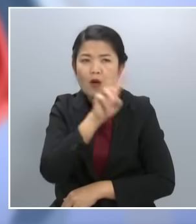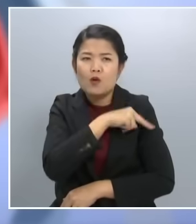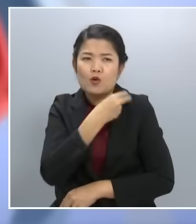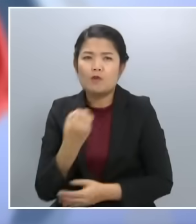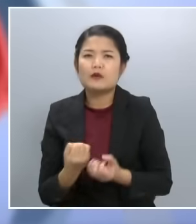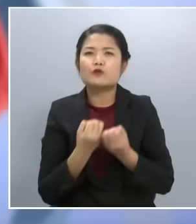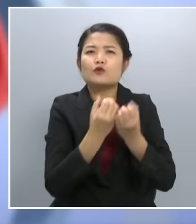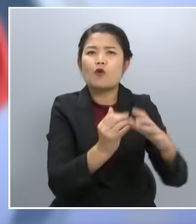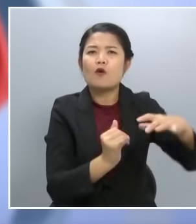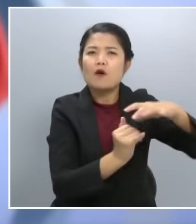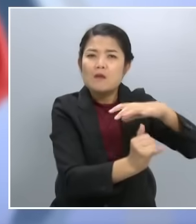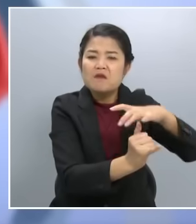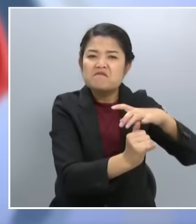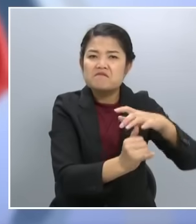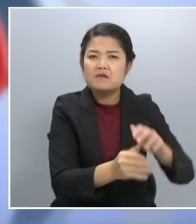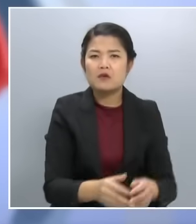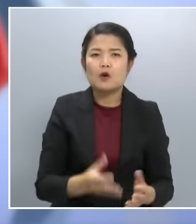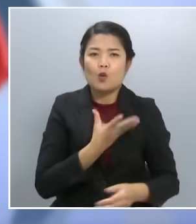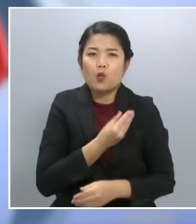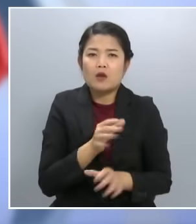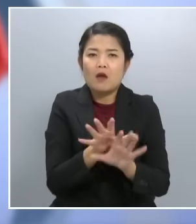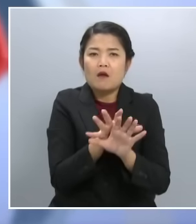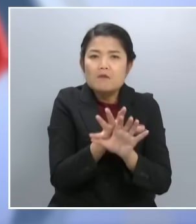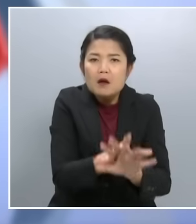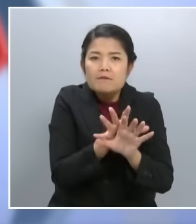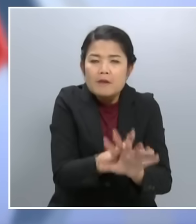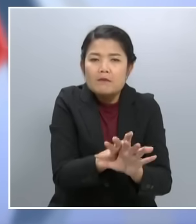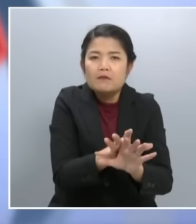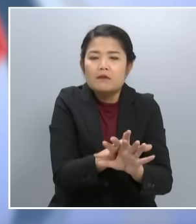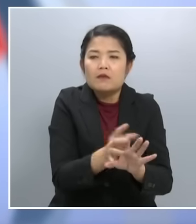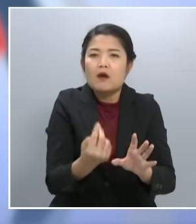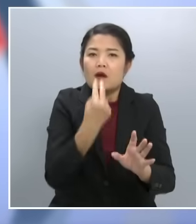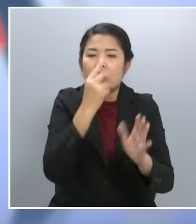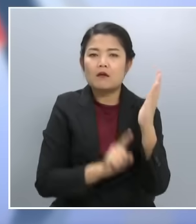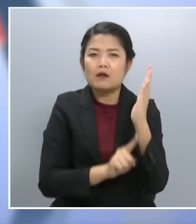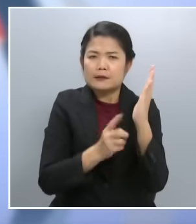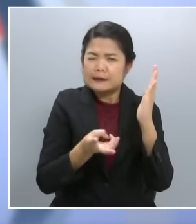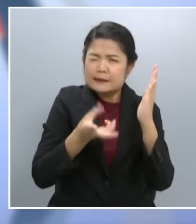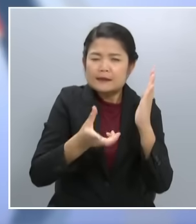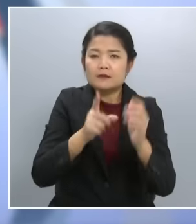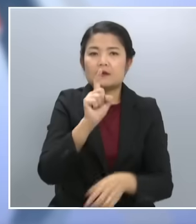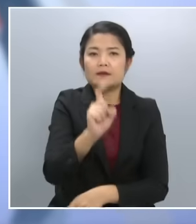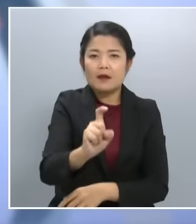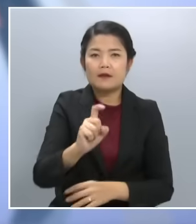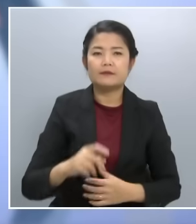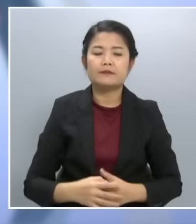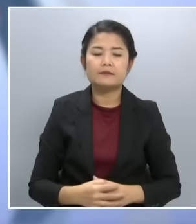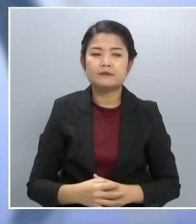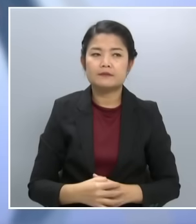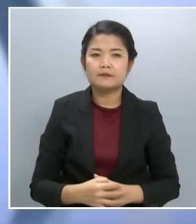ปั๊มขึ้นมานะค่ะเอ่าแล้วเหมือนกับขึ้นมาแป๊บนึงแล้วก็แล้วก็เสียอืถามว่าเนี่ย